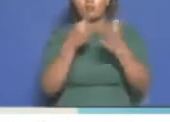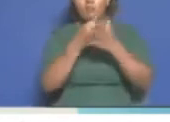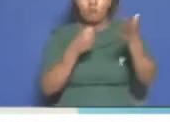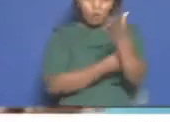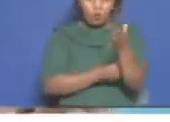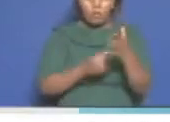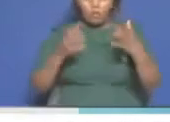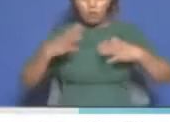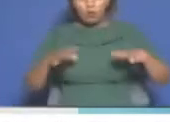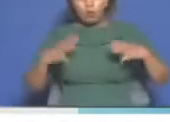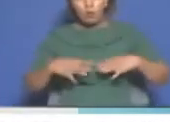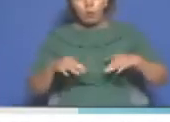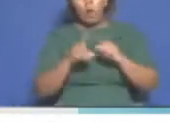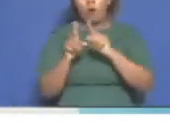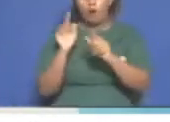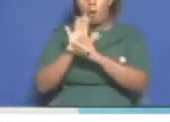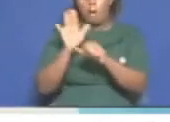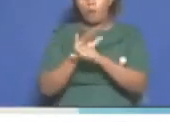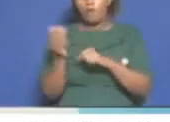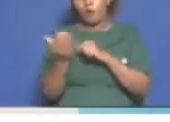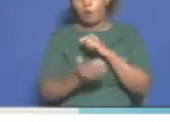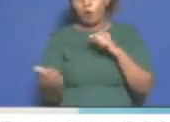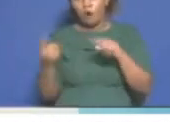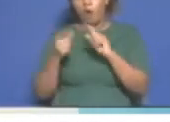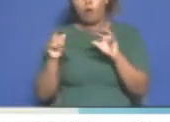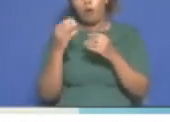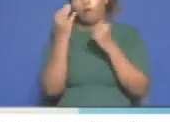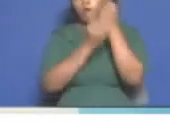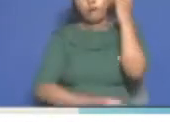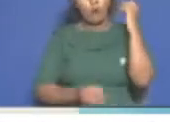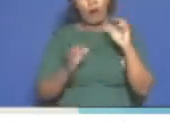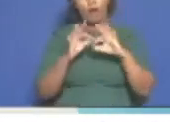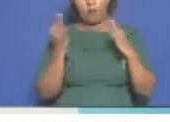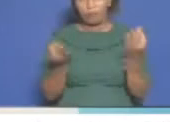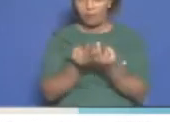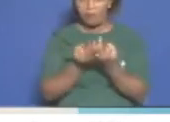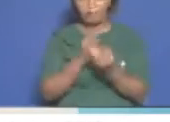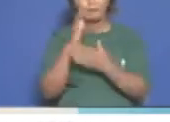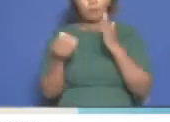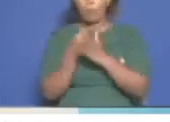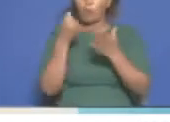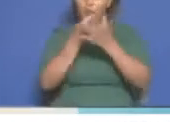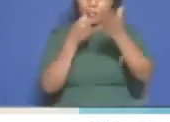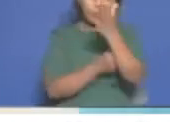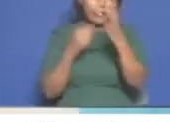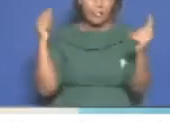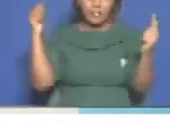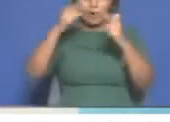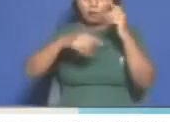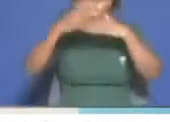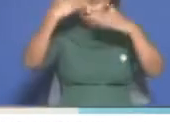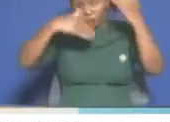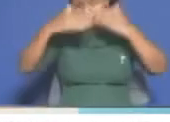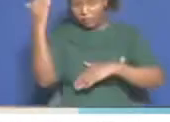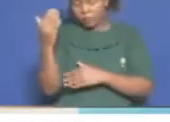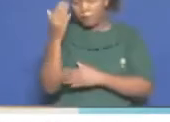watu, na tumeona watoto ambao wanatoka katika backgrounds ambazo hazijiwezi wanafadhiliwa hadi chuo kikuu. Na ndio